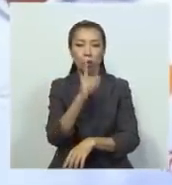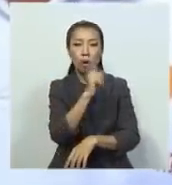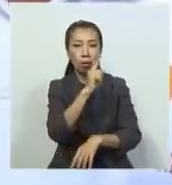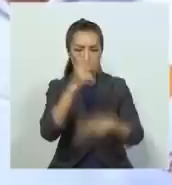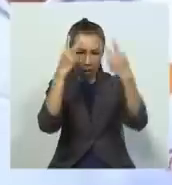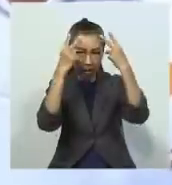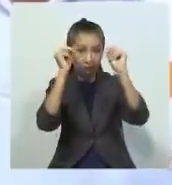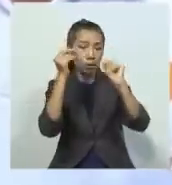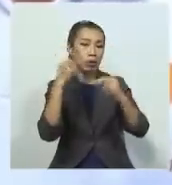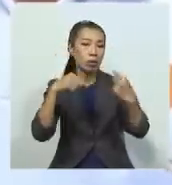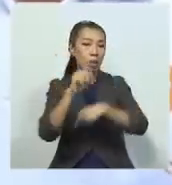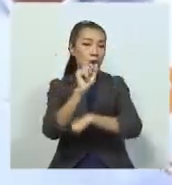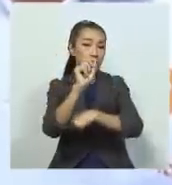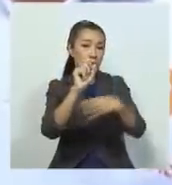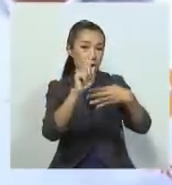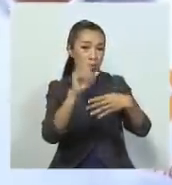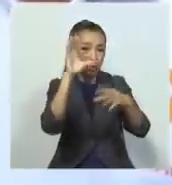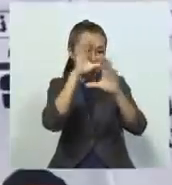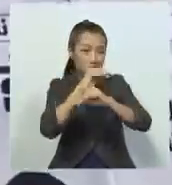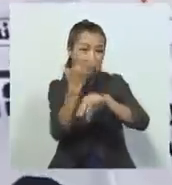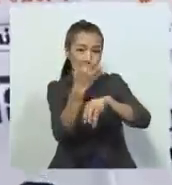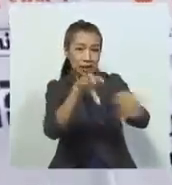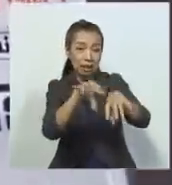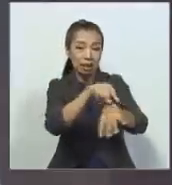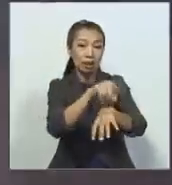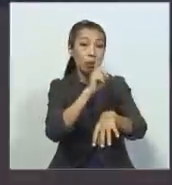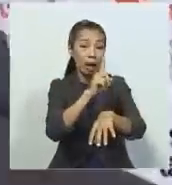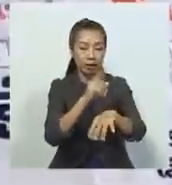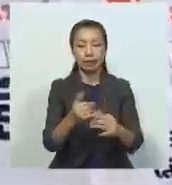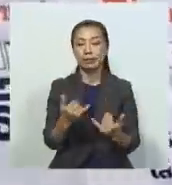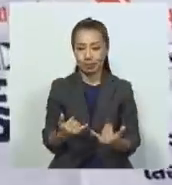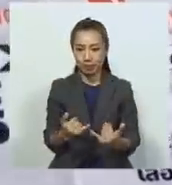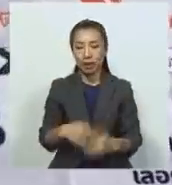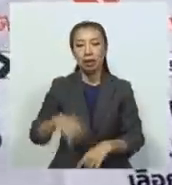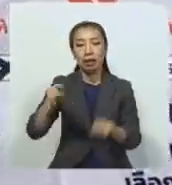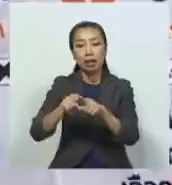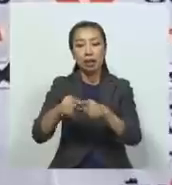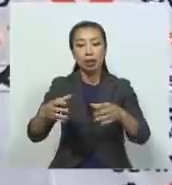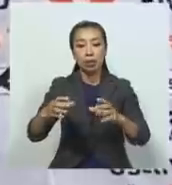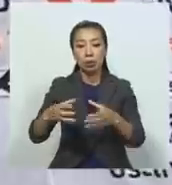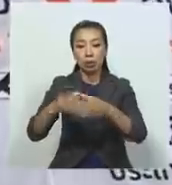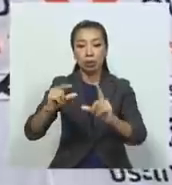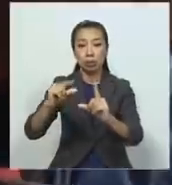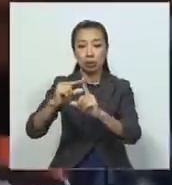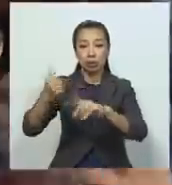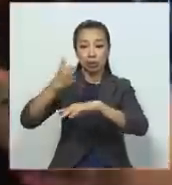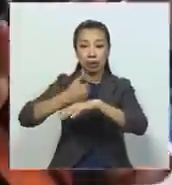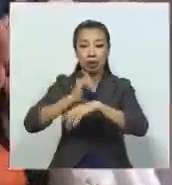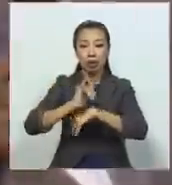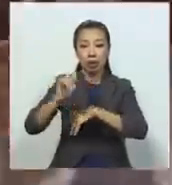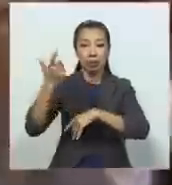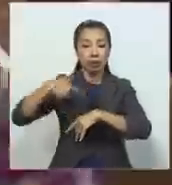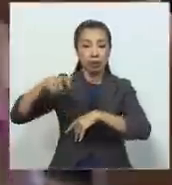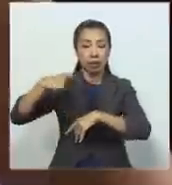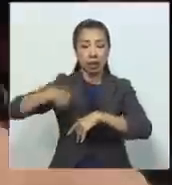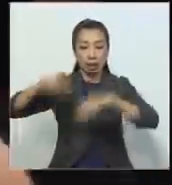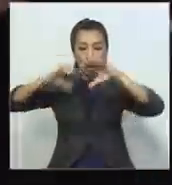นายธนาธรจึงรุ่งเรืองกิจหัวหน้าพรรคอนาคตใหม่ก็จะเดินทางไปพบกับพนักงานอัยการที่สำนักงานอัยการสูงสุดโดยนายธนาธร